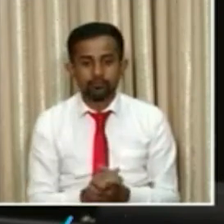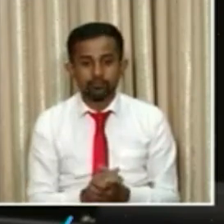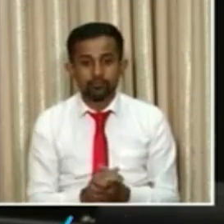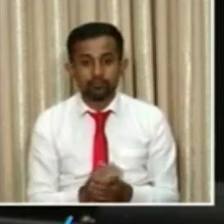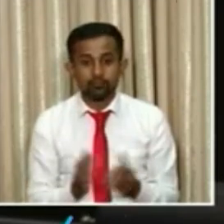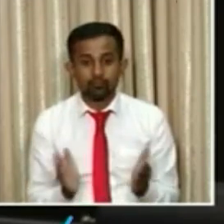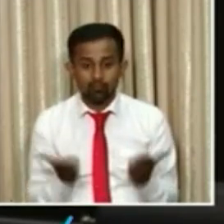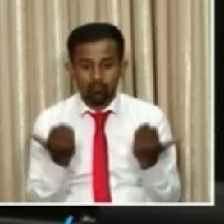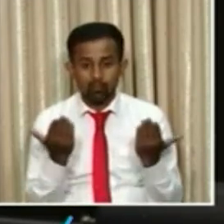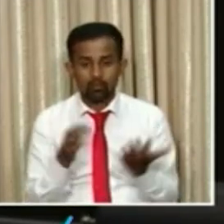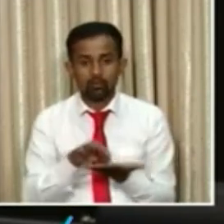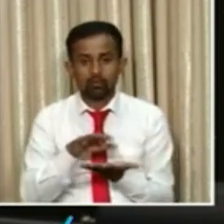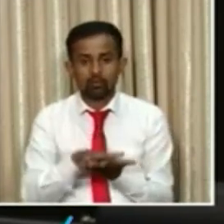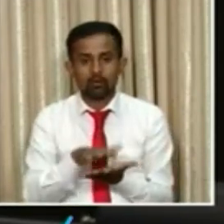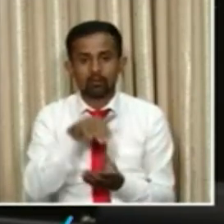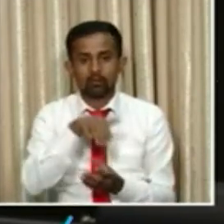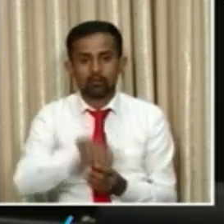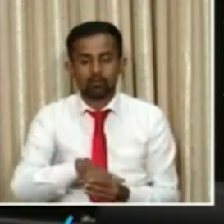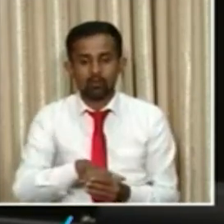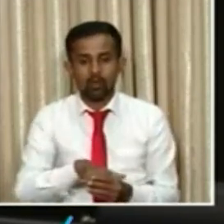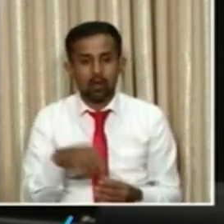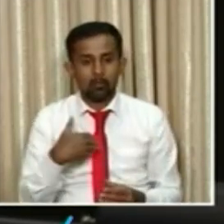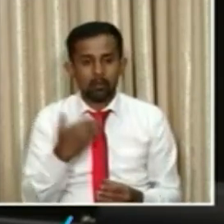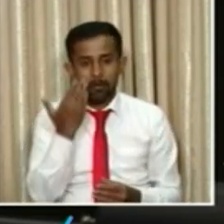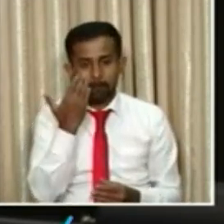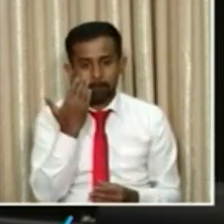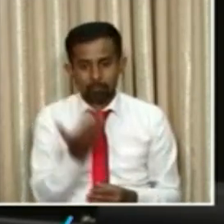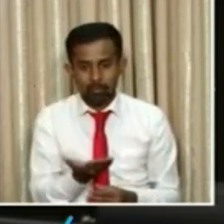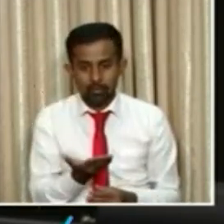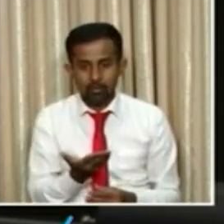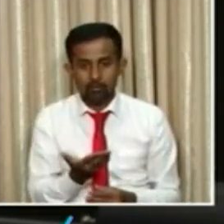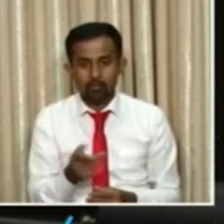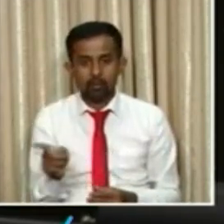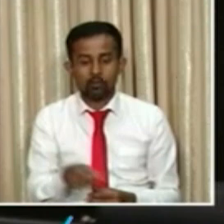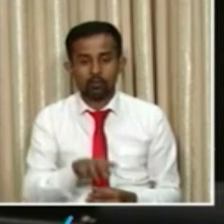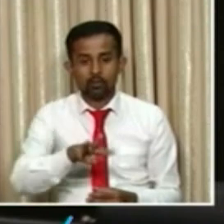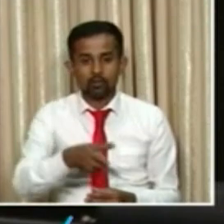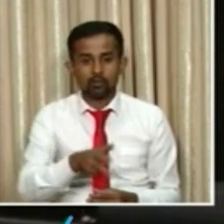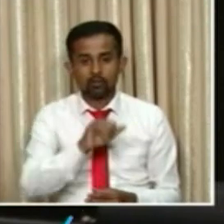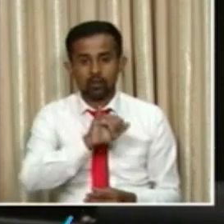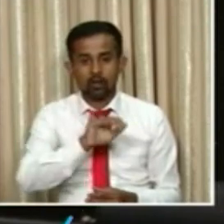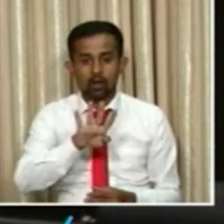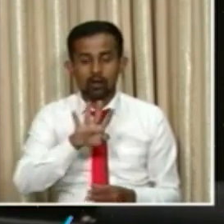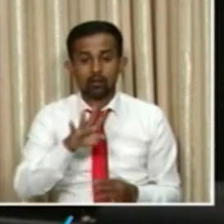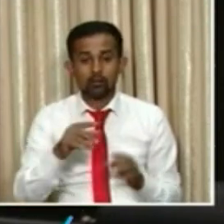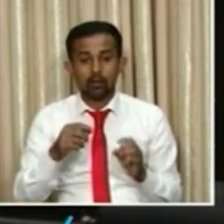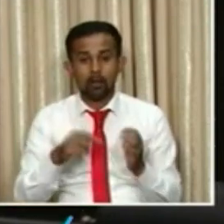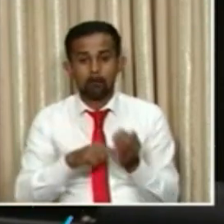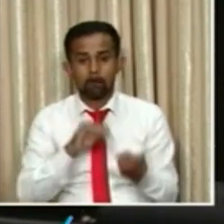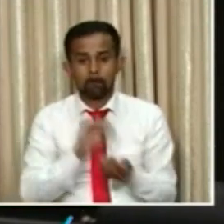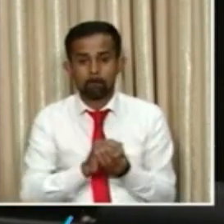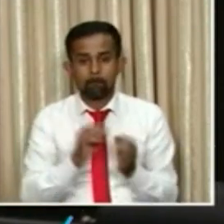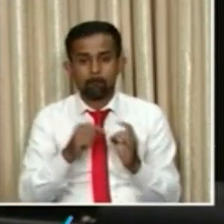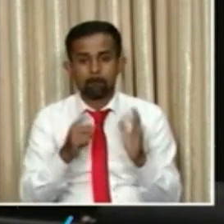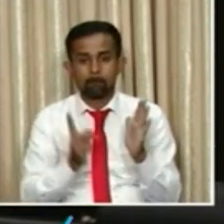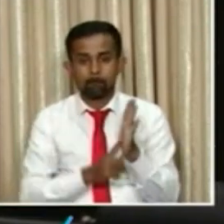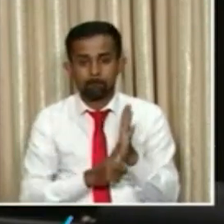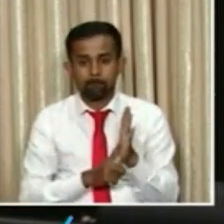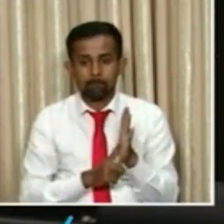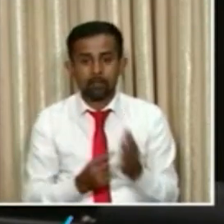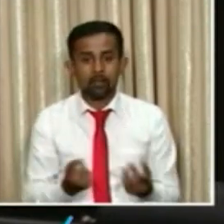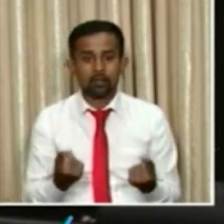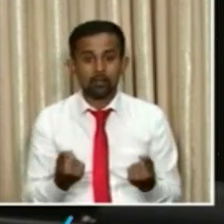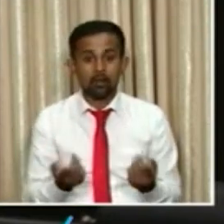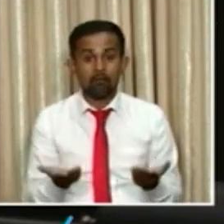ගොඩනැගෙන ස්ථාවරත්වයේ තුල අපිට පෙනී ගිහිල්ලා තියෙනවා මේ දින 364 භාණ්ඩාගාර බිල්පත් සඳහා ලැබෙන